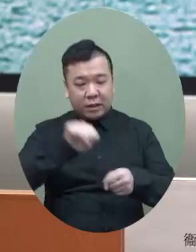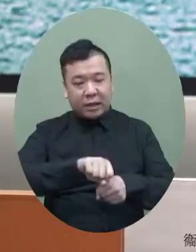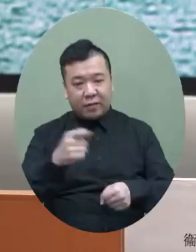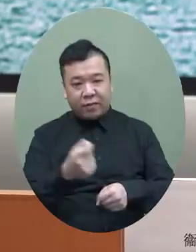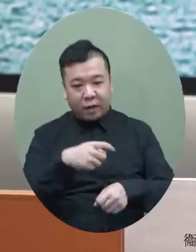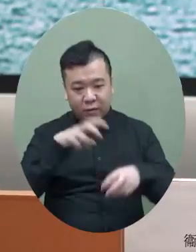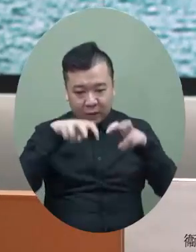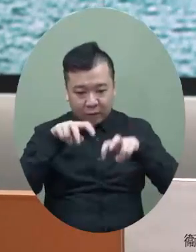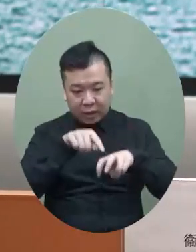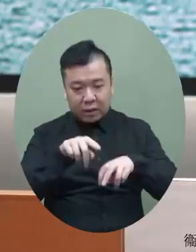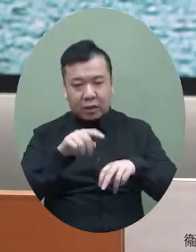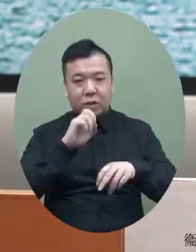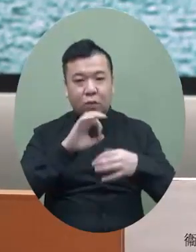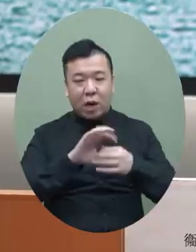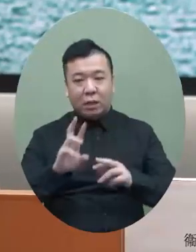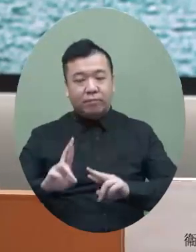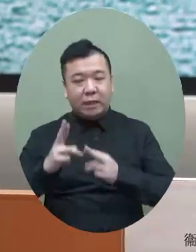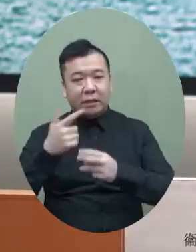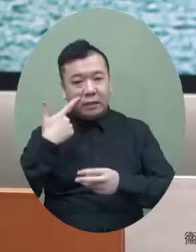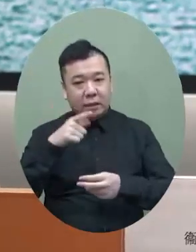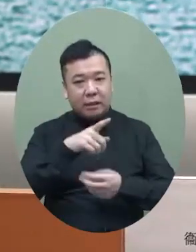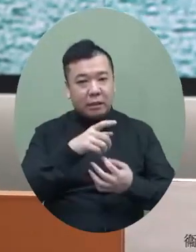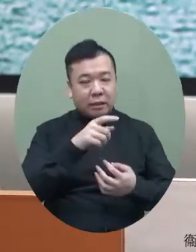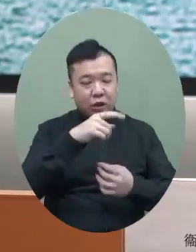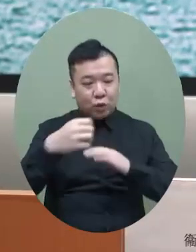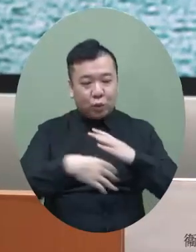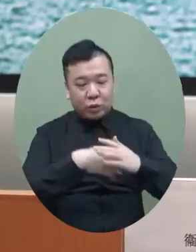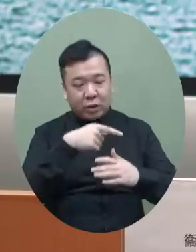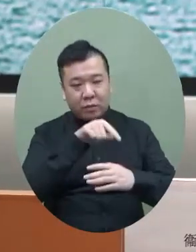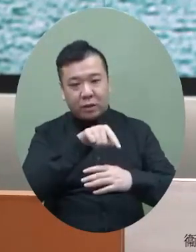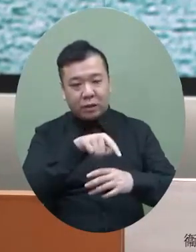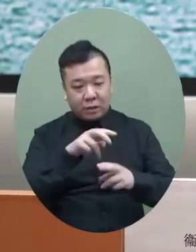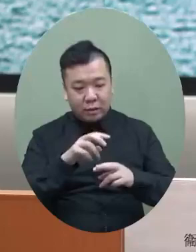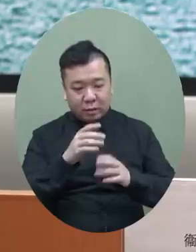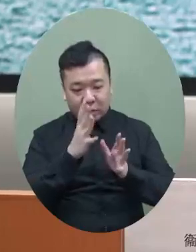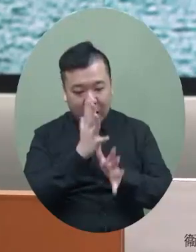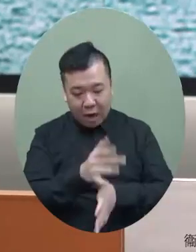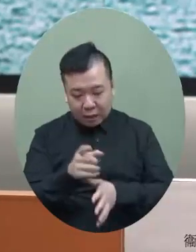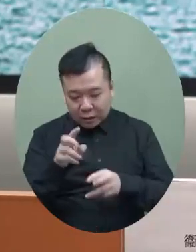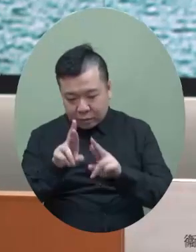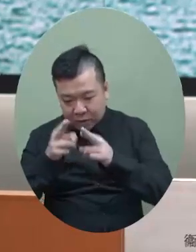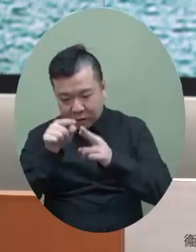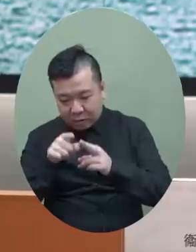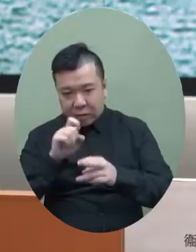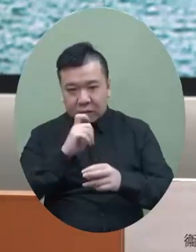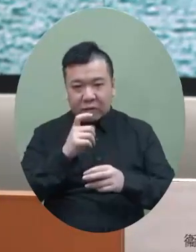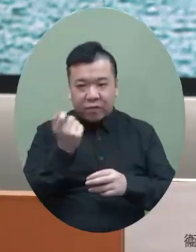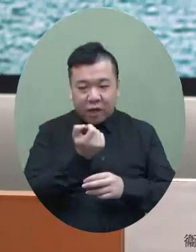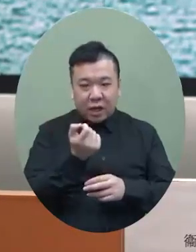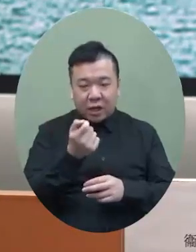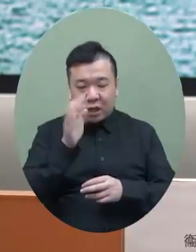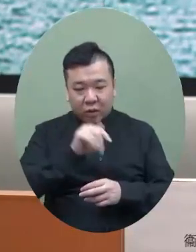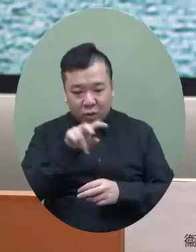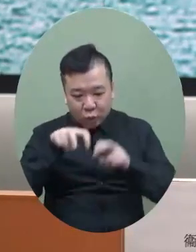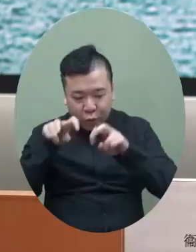去檢測一啲特別是輸入性個案的基因排序的，因為它有些可能比較快速一點